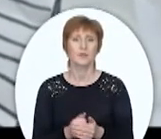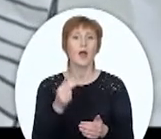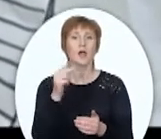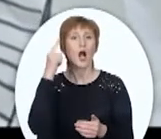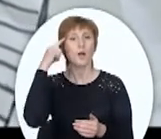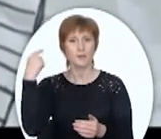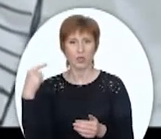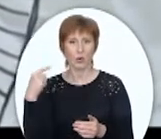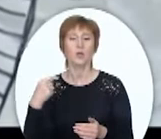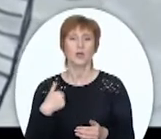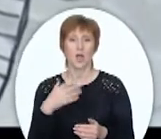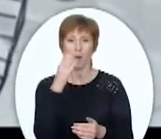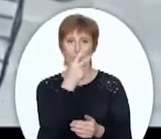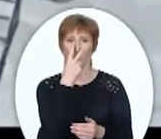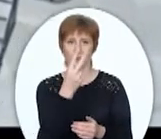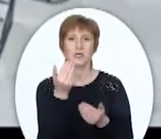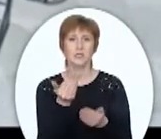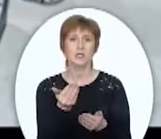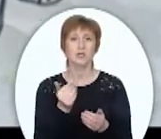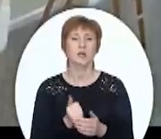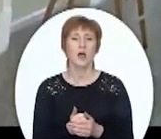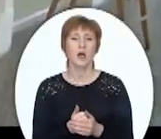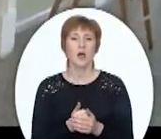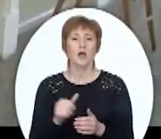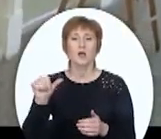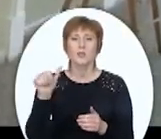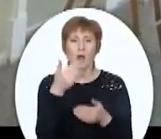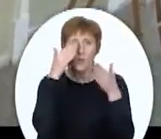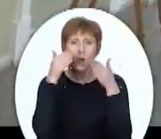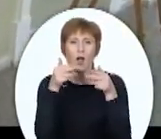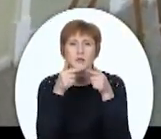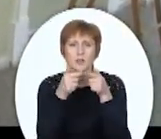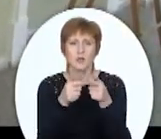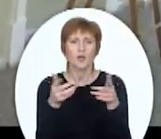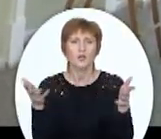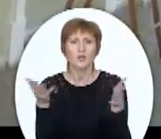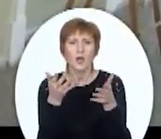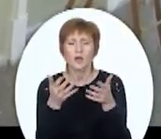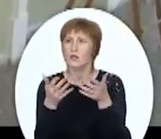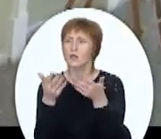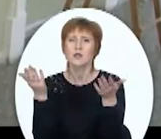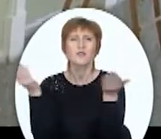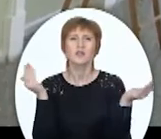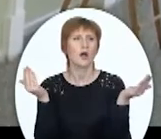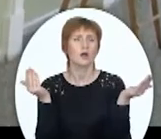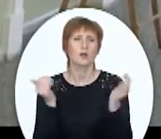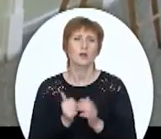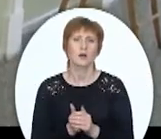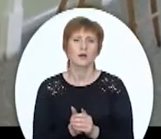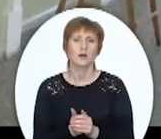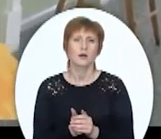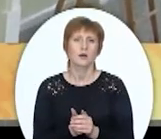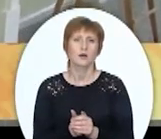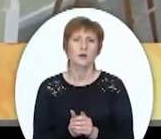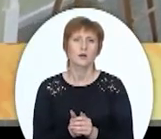как психолог, допустим, да, я могу видеть здесь вот эту самую концентрацию на каких-то вещах.